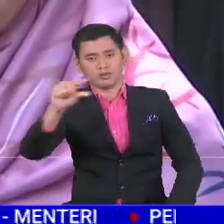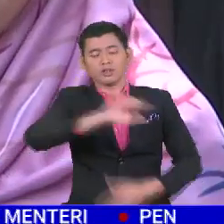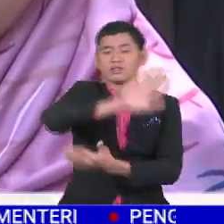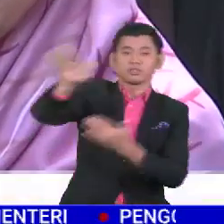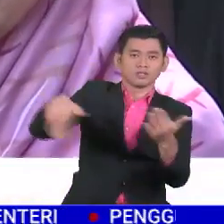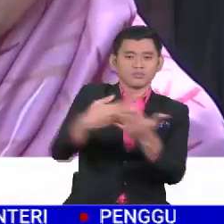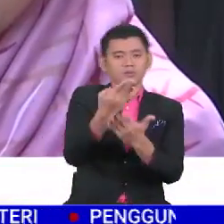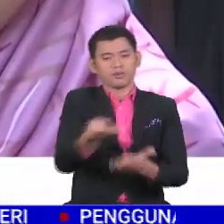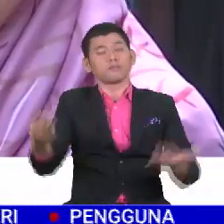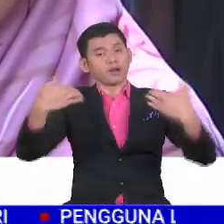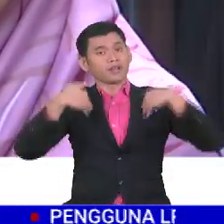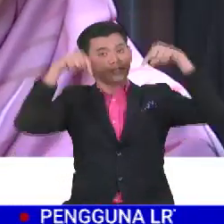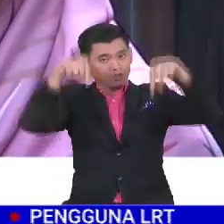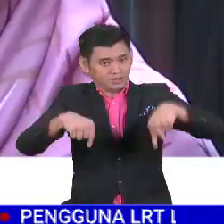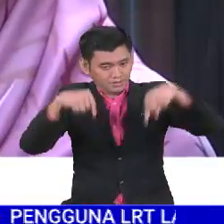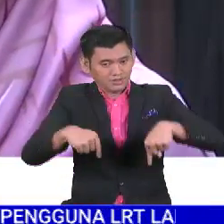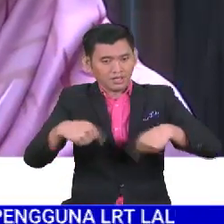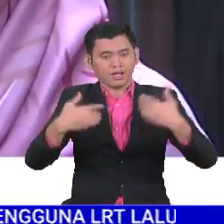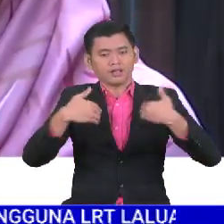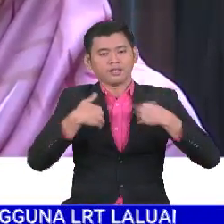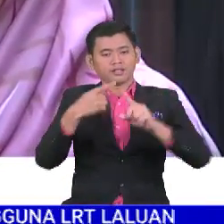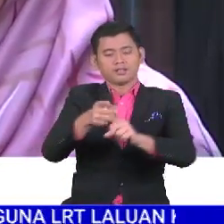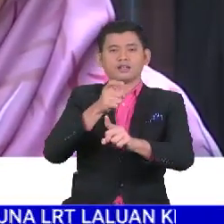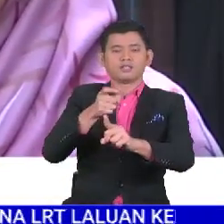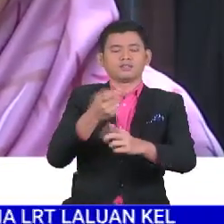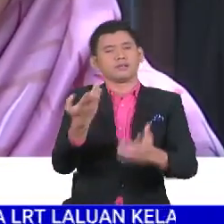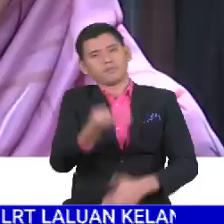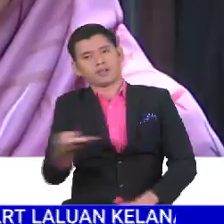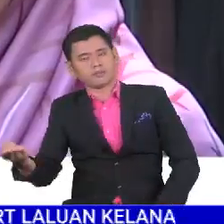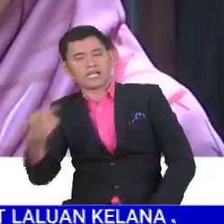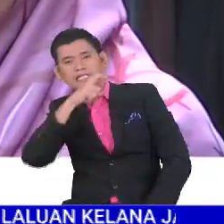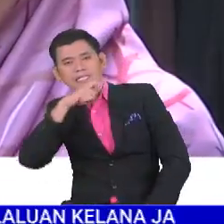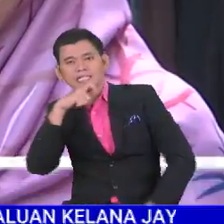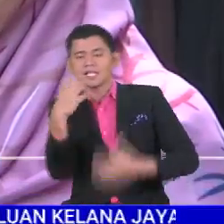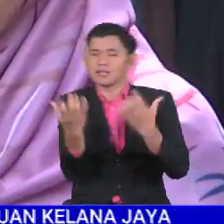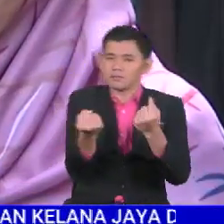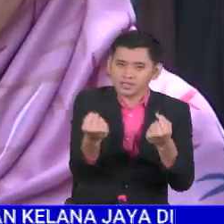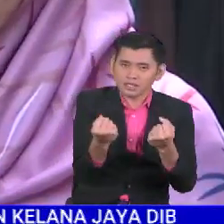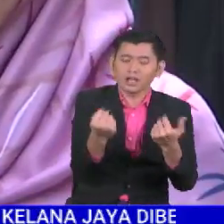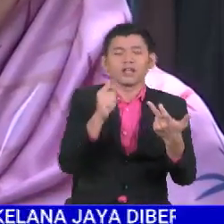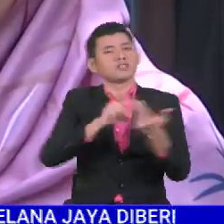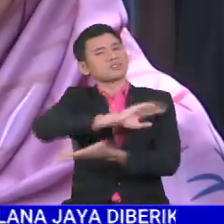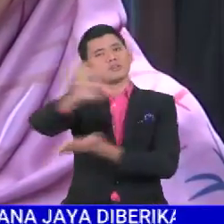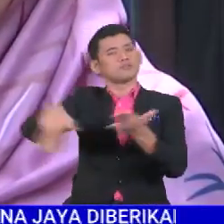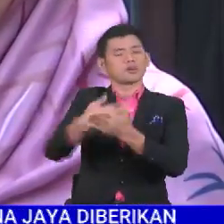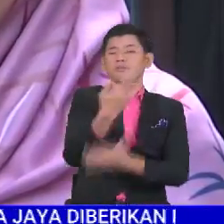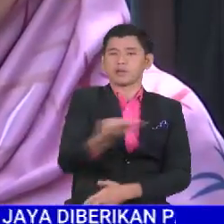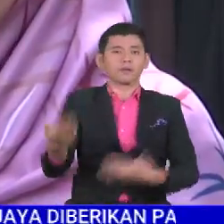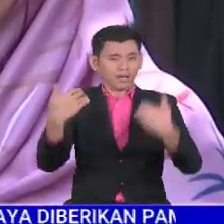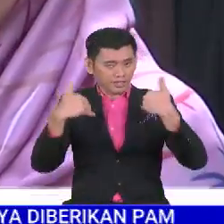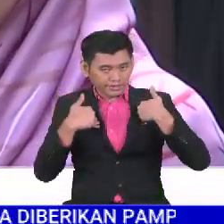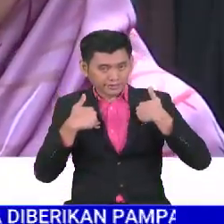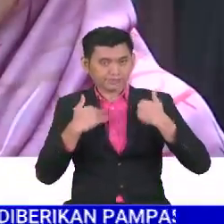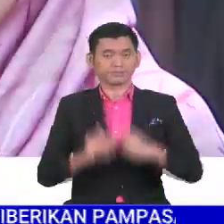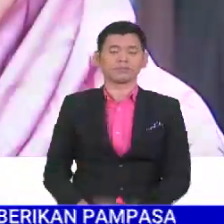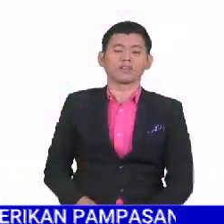Semua keperluan adalah di sini, kan? Daripada bahan-bahan basah, bahan kering, atau bahan-bahan antik banyak, itu yang suka